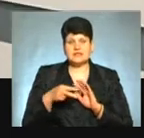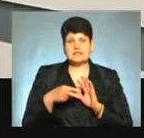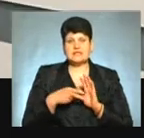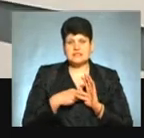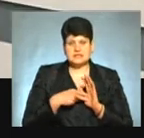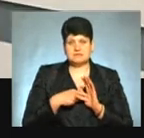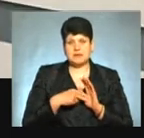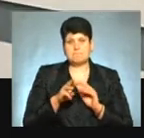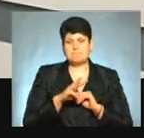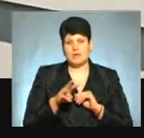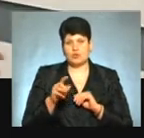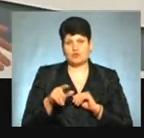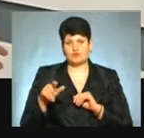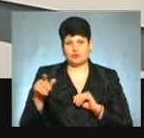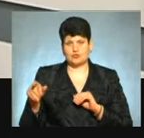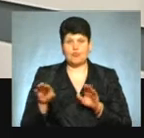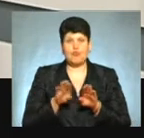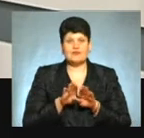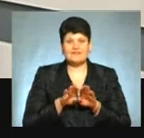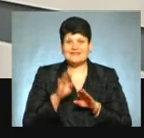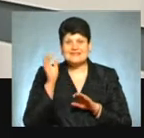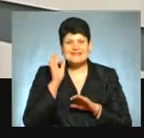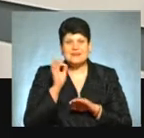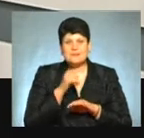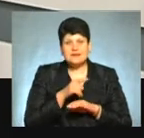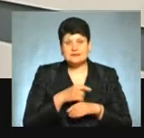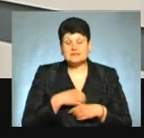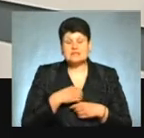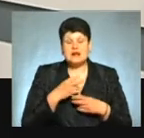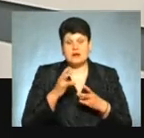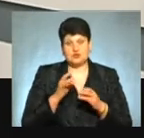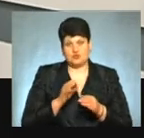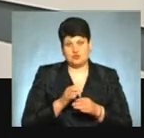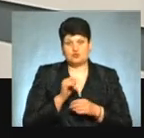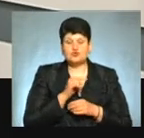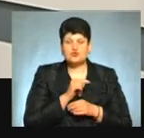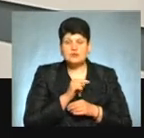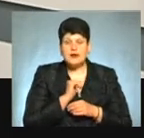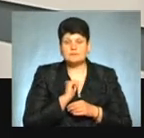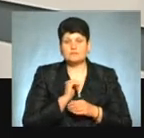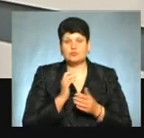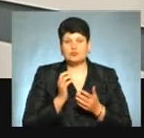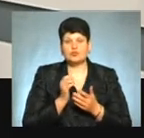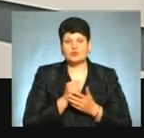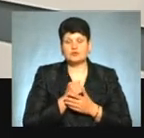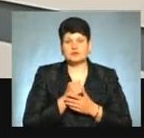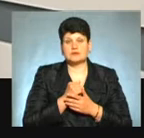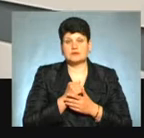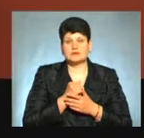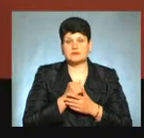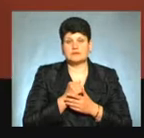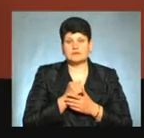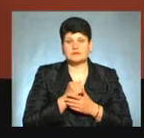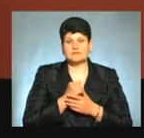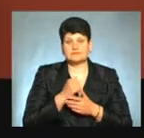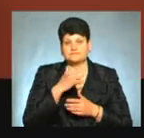27 мільйонів чоловік. Тобто порівнювати їх з німецькими взагалі страшно, тому що там, виходить, ну, практично чи не на